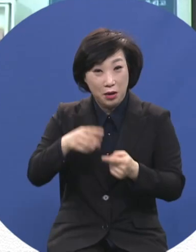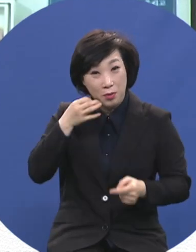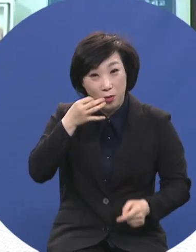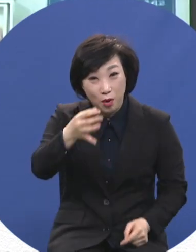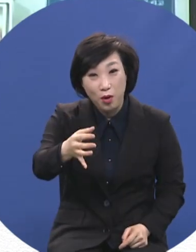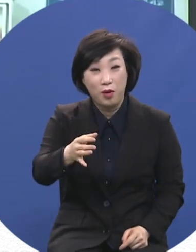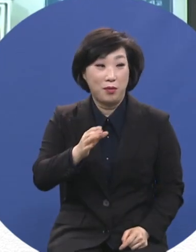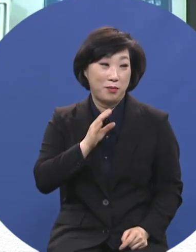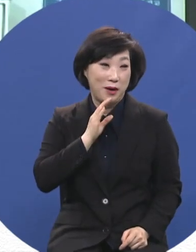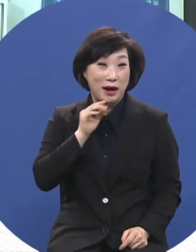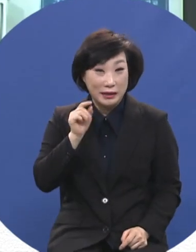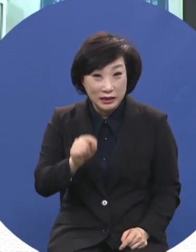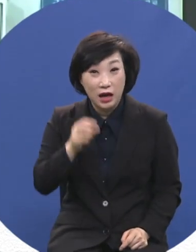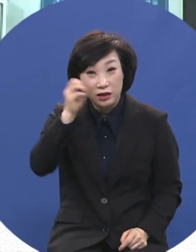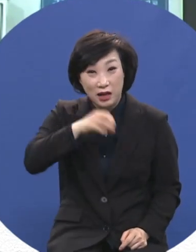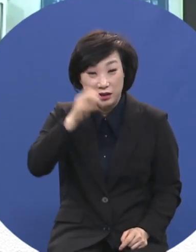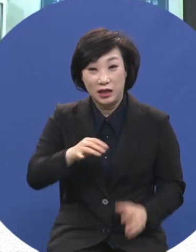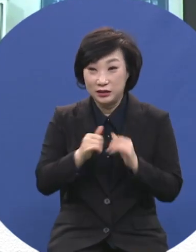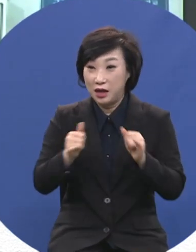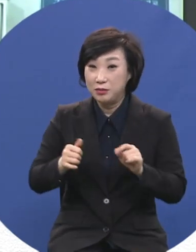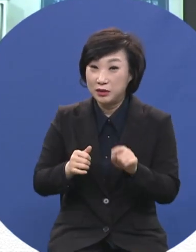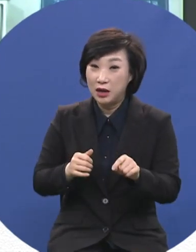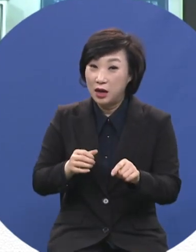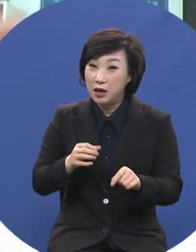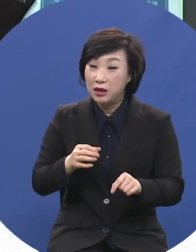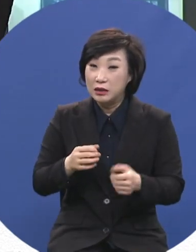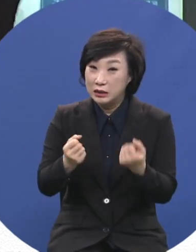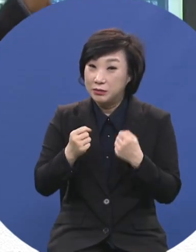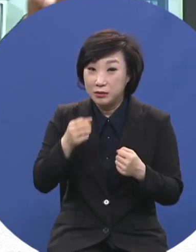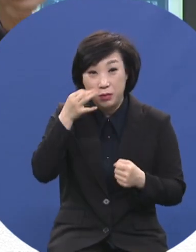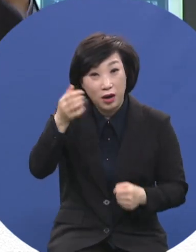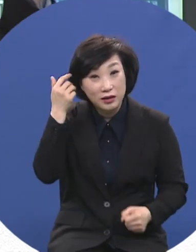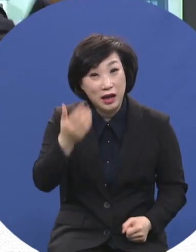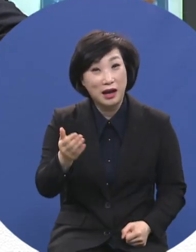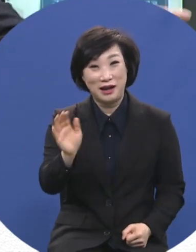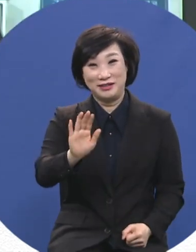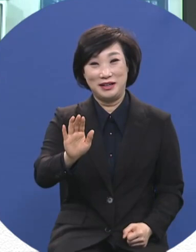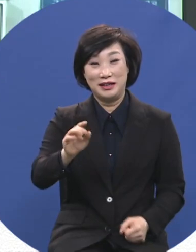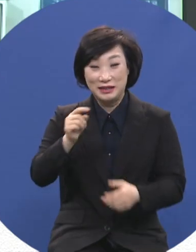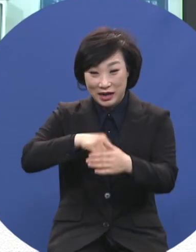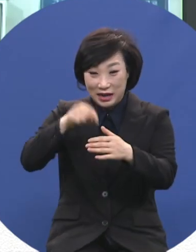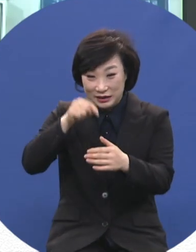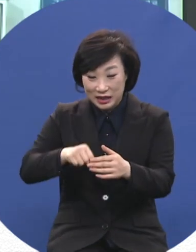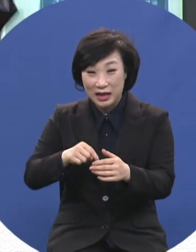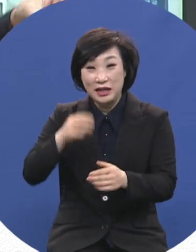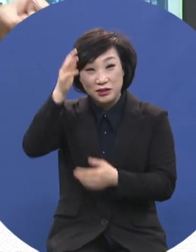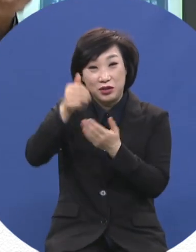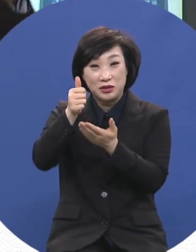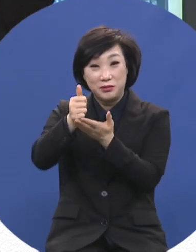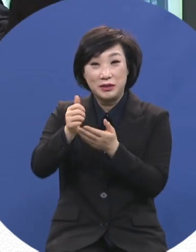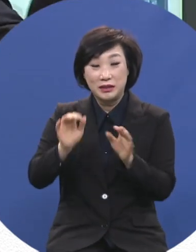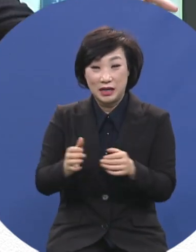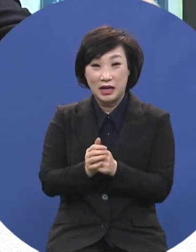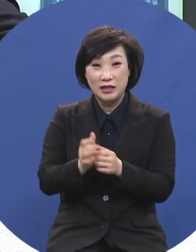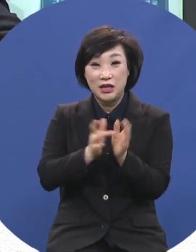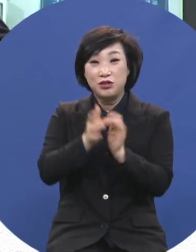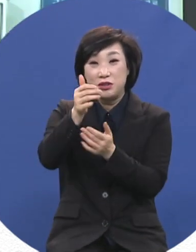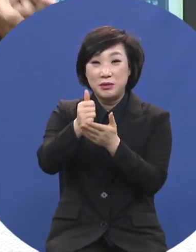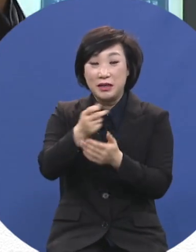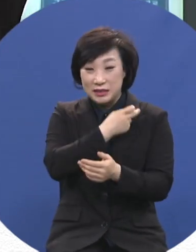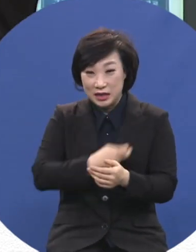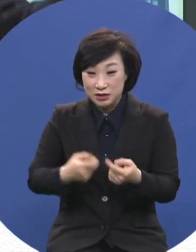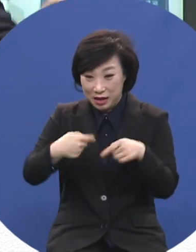재현하잖아요. 그게 그냥 사람들이 재현했느냐? 아니요. 그 속에 성령이, 예수님이 그들 안에